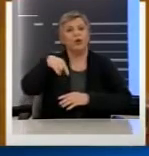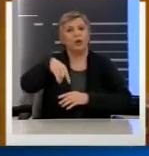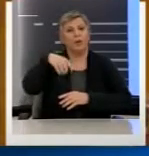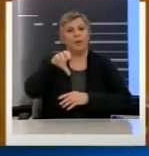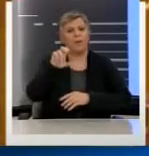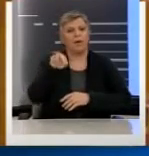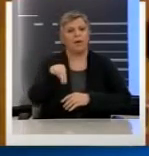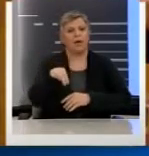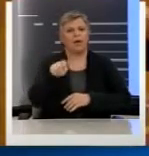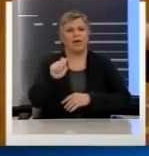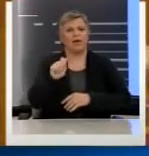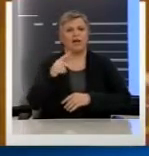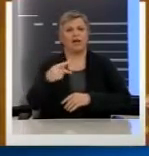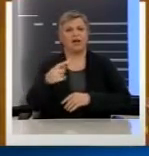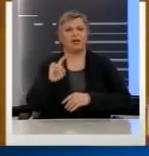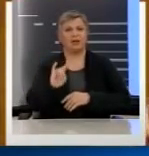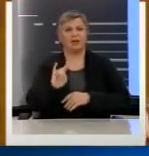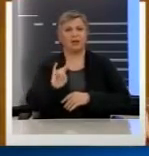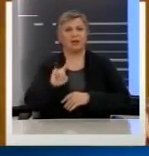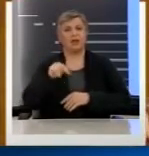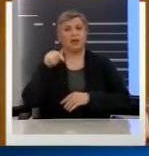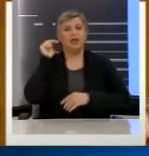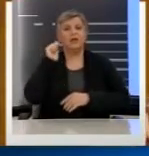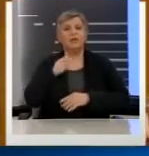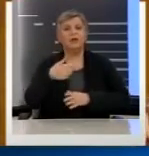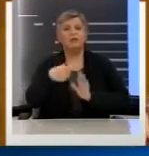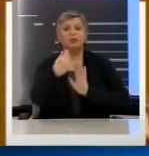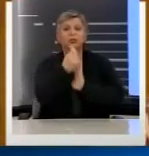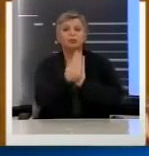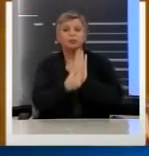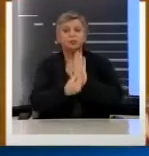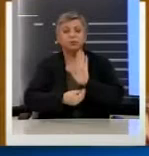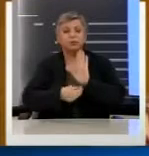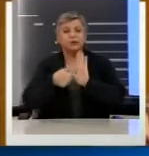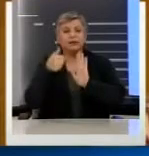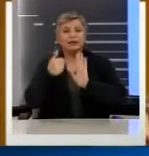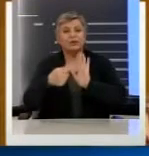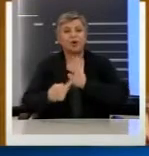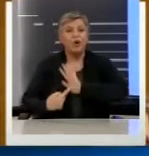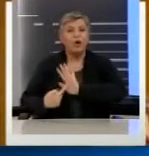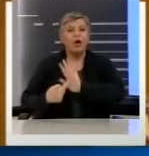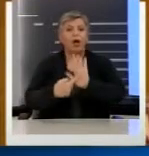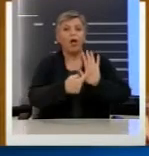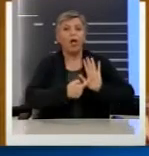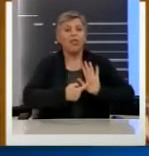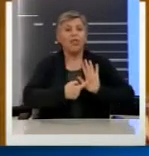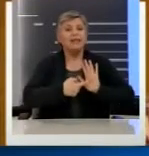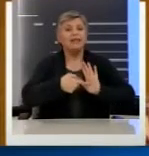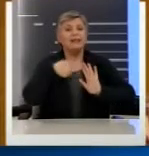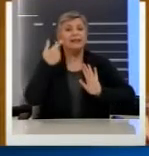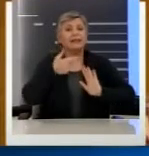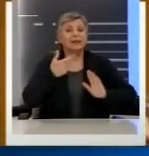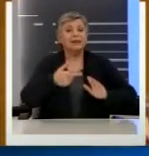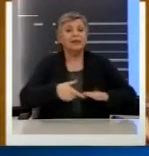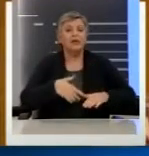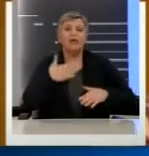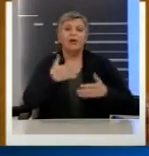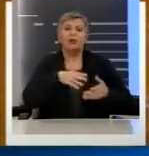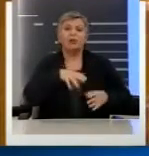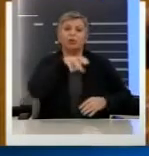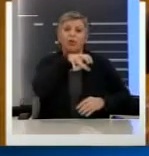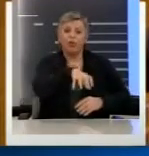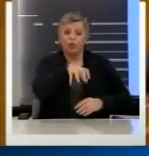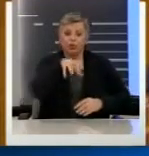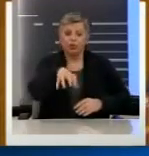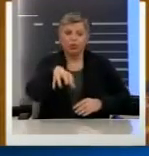οποίος αποτύπωνε τους λατρευτικούς χώρους στην Αθήνα. Μιλάμε για εκατοντάδες παράνομους λατρευτικούς χώρους, παράτυπους